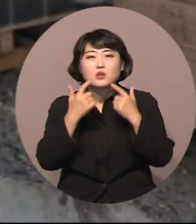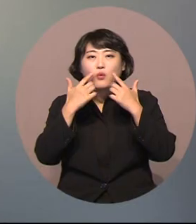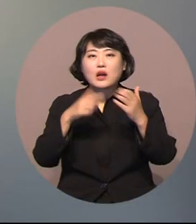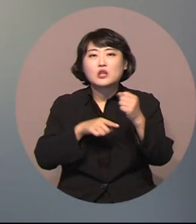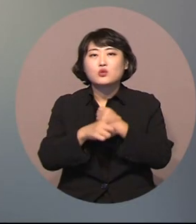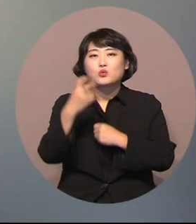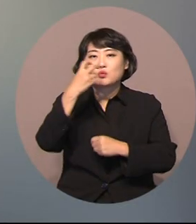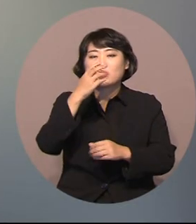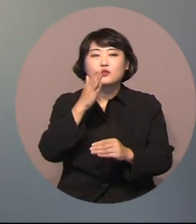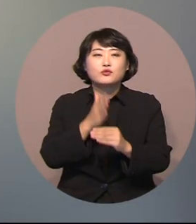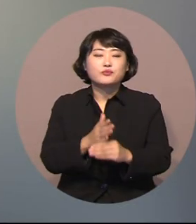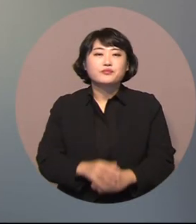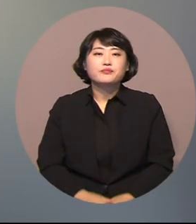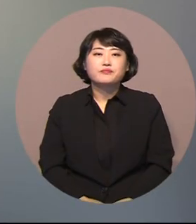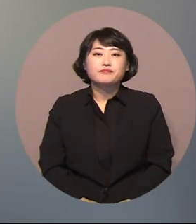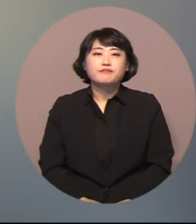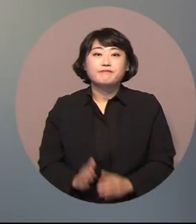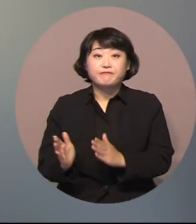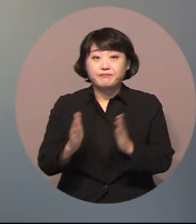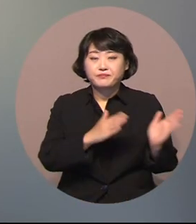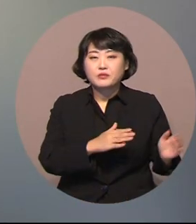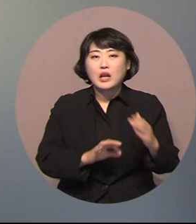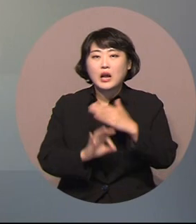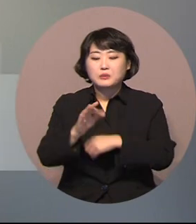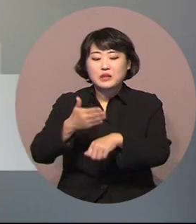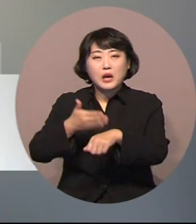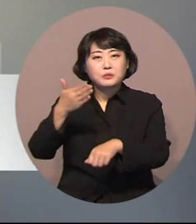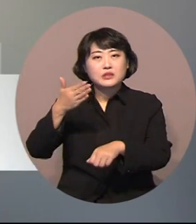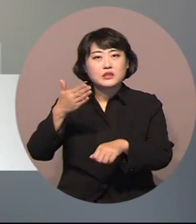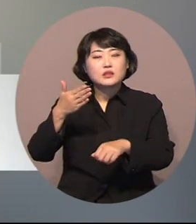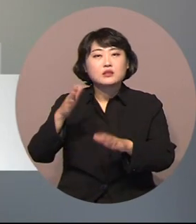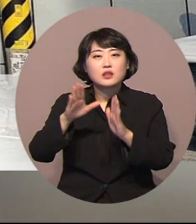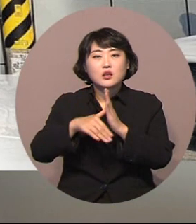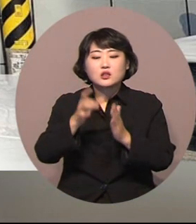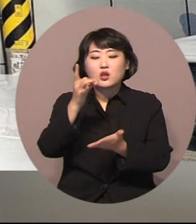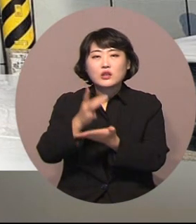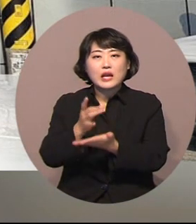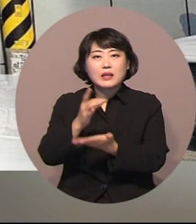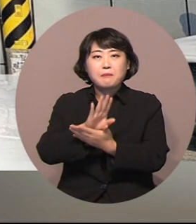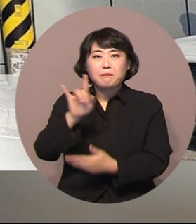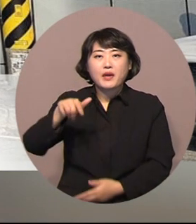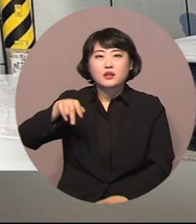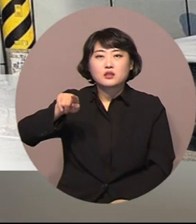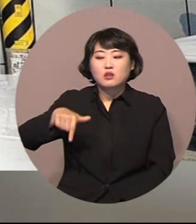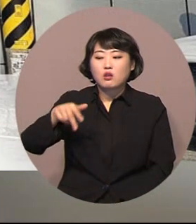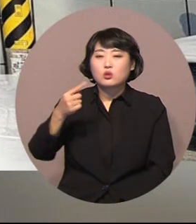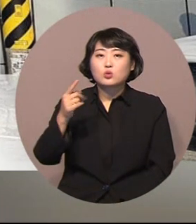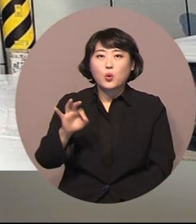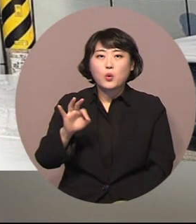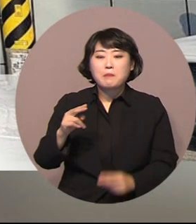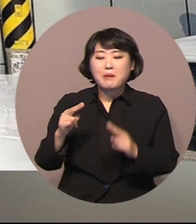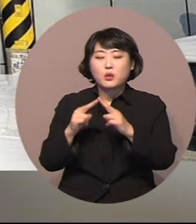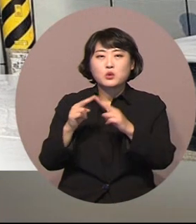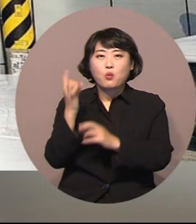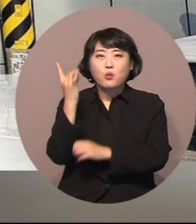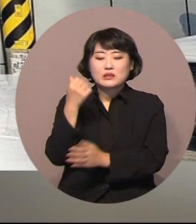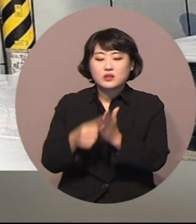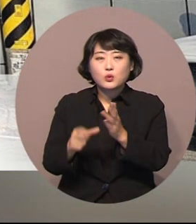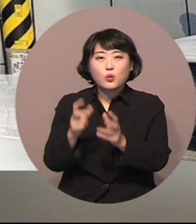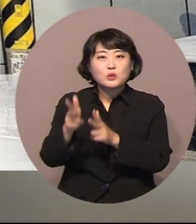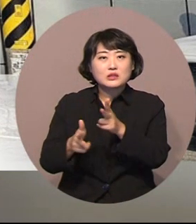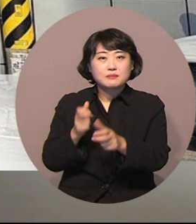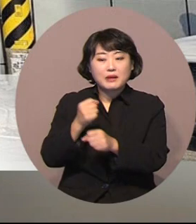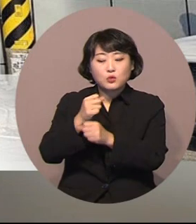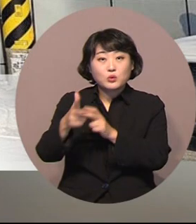원인을 조사하고 있습니다 앞서 오전 9시에는 철시 서북구 백석동에 있는도 원료제조